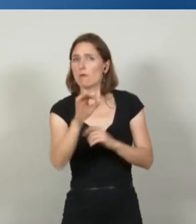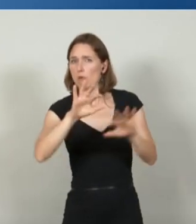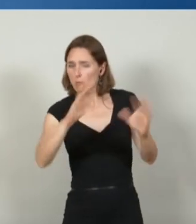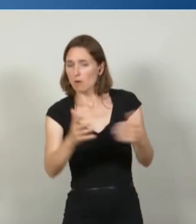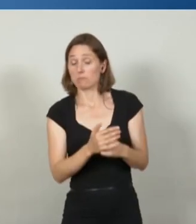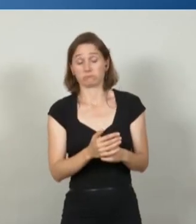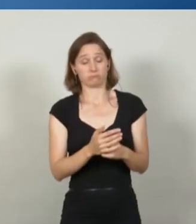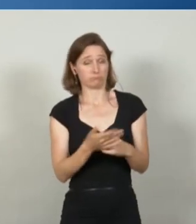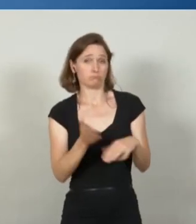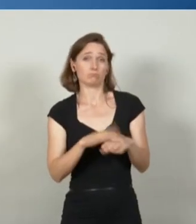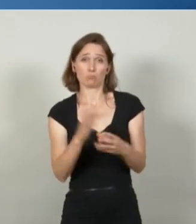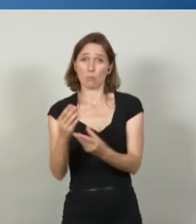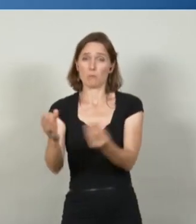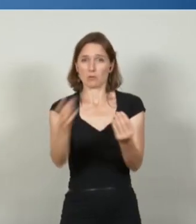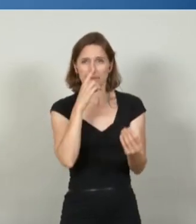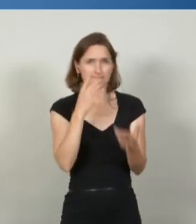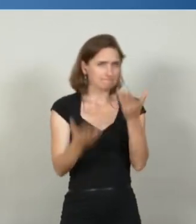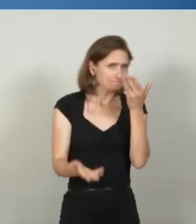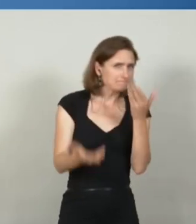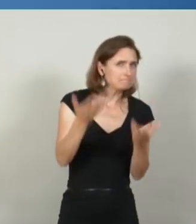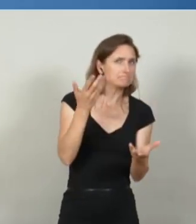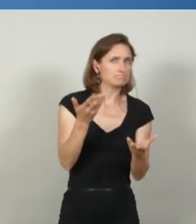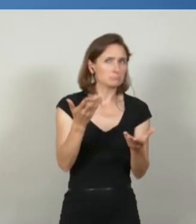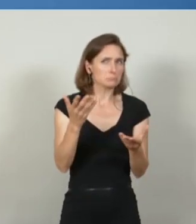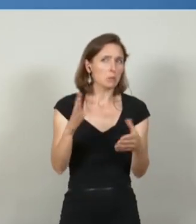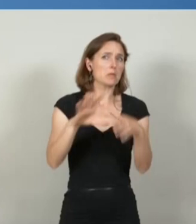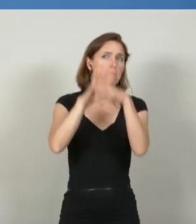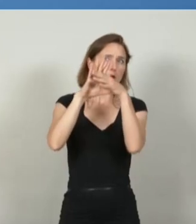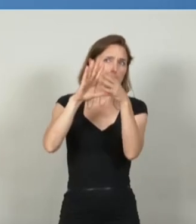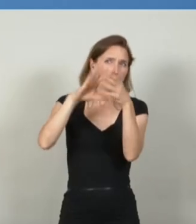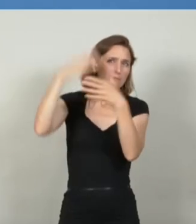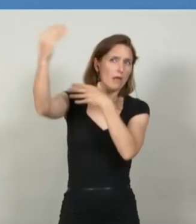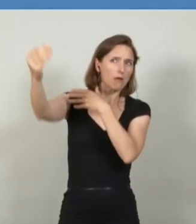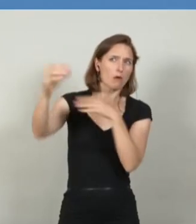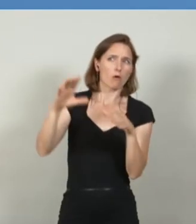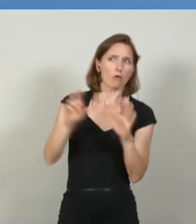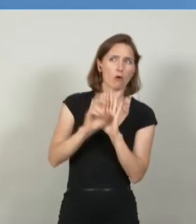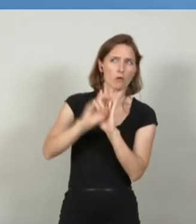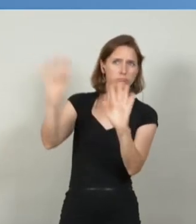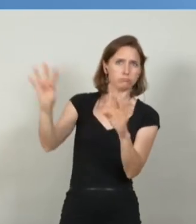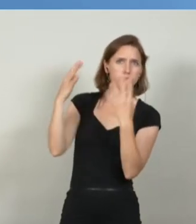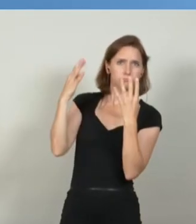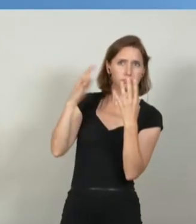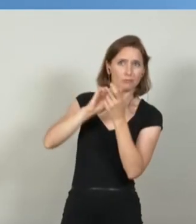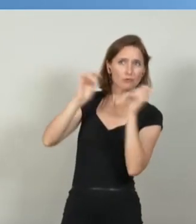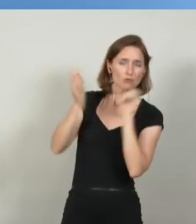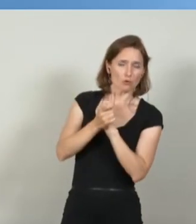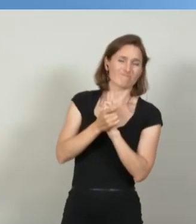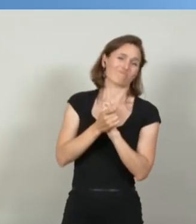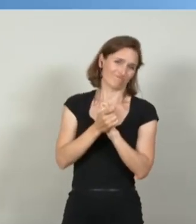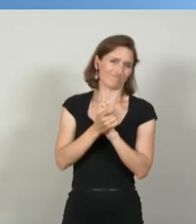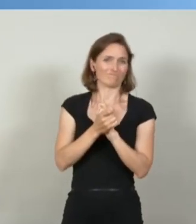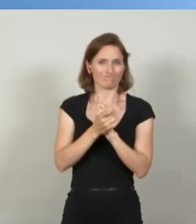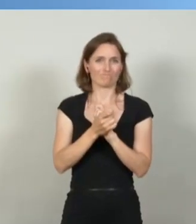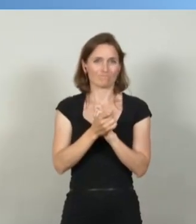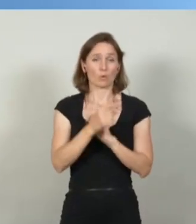que l'année capitale verte et puis changer ou non l'image de Grenoble à l'extérieur avec quasi une part égale entre les trois catégories oui non